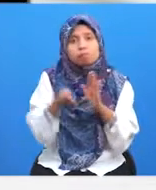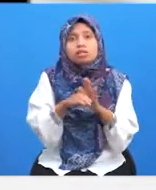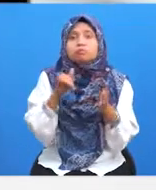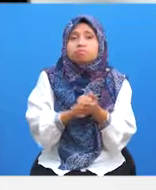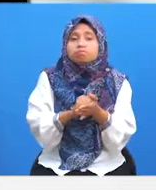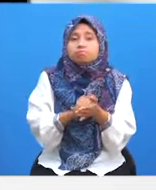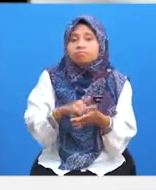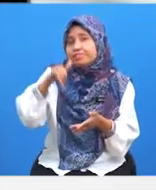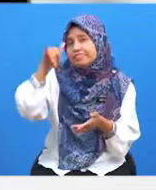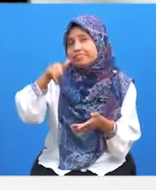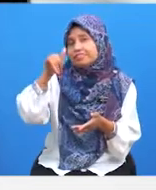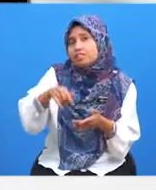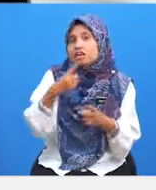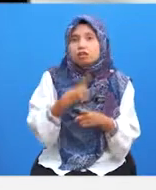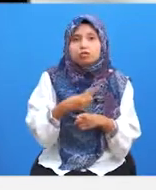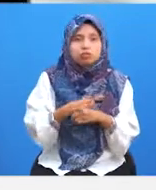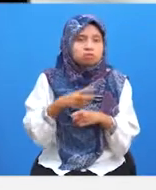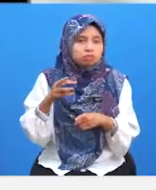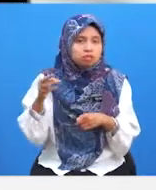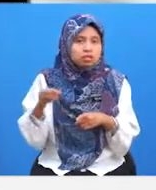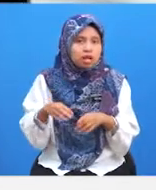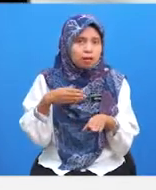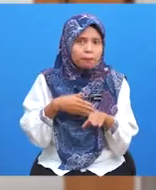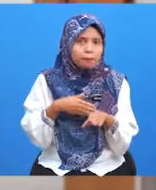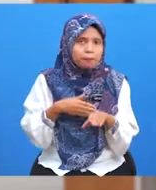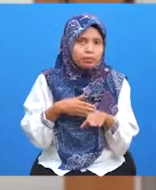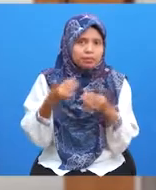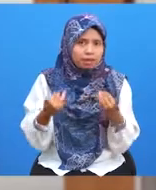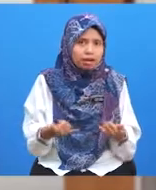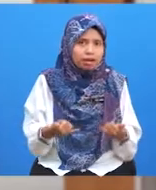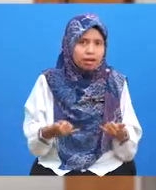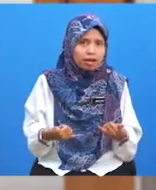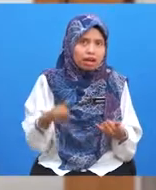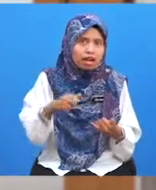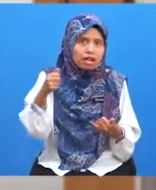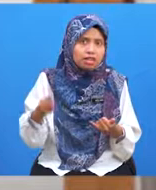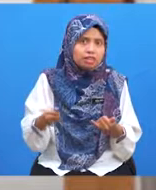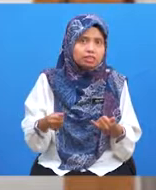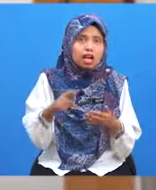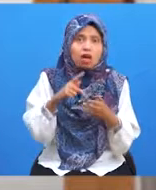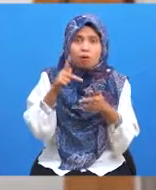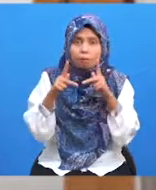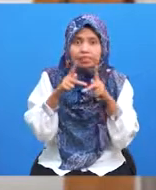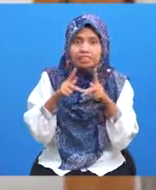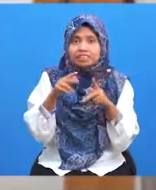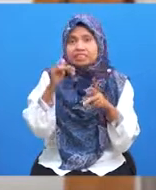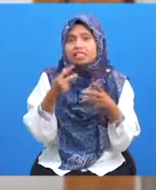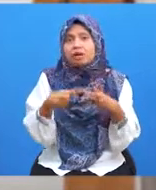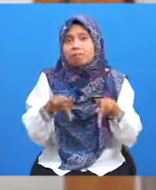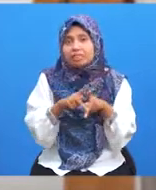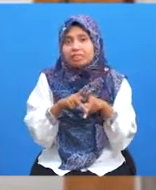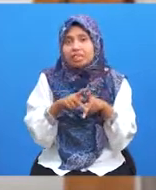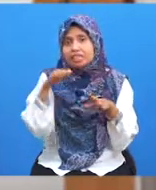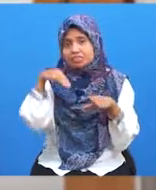Iya betul murid-murid pada zaman ini telepon merupakan alat jika sih yang penting dalam dunia